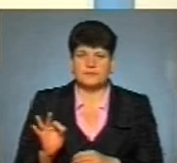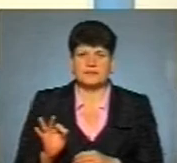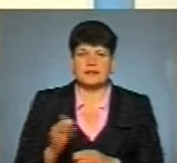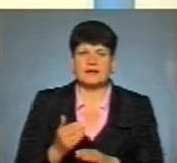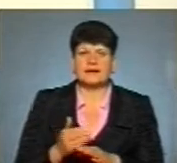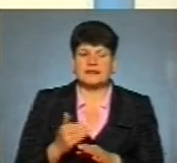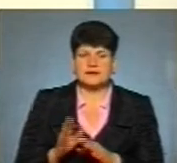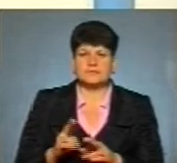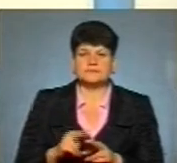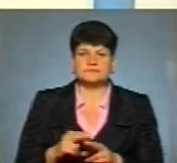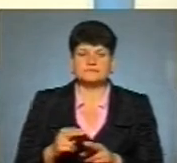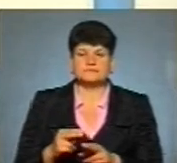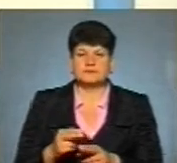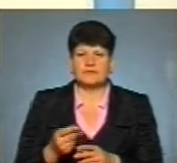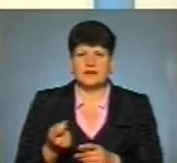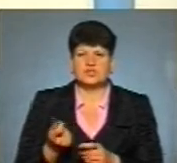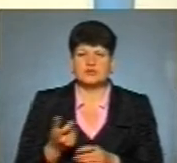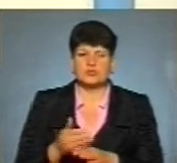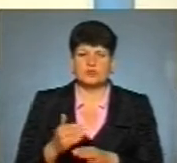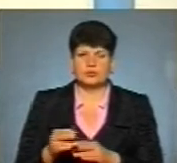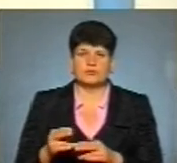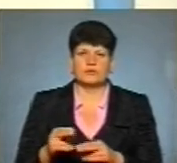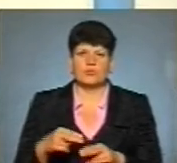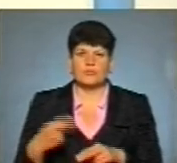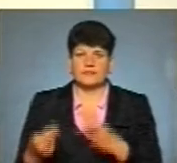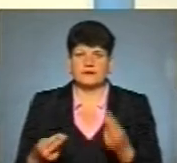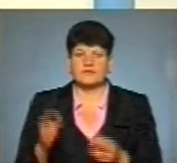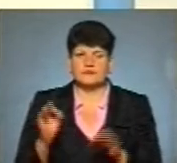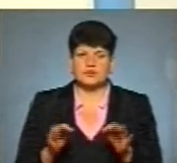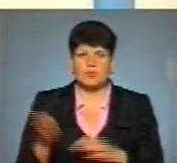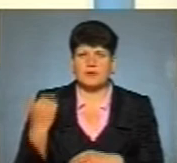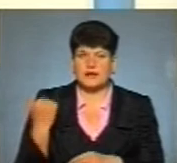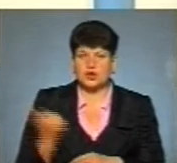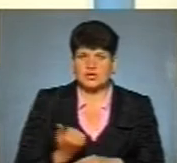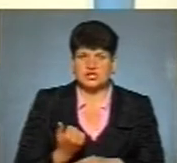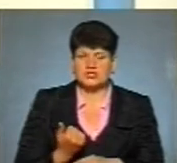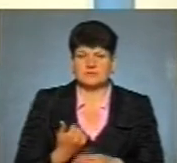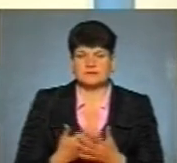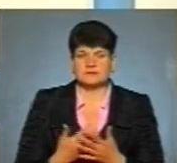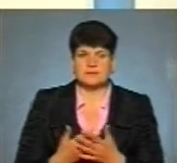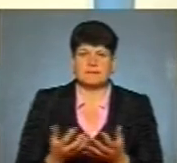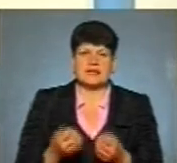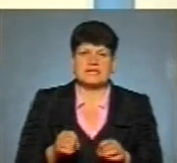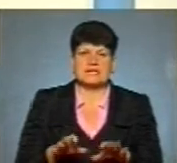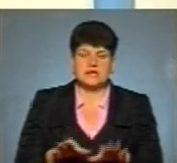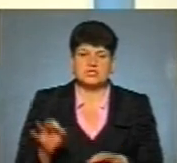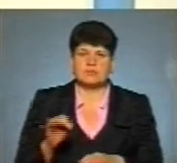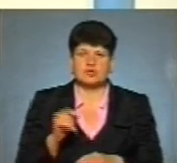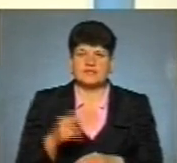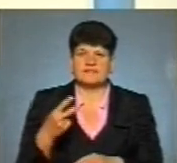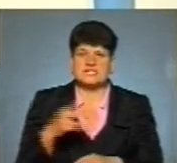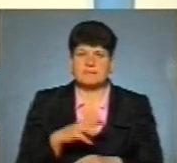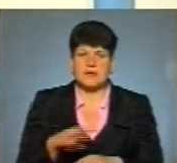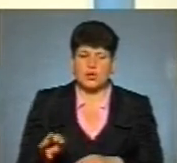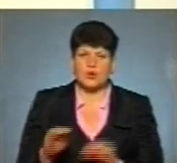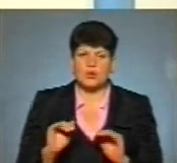кредит відшкодовувався, часткове погашення було відсотків. Попереднього тижня буквально прийнято рішення про те, що 20